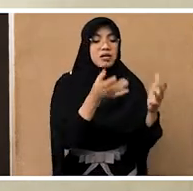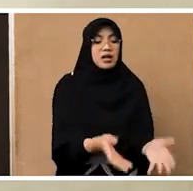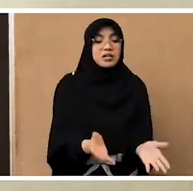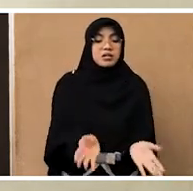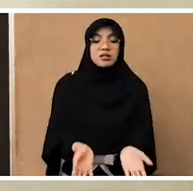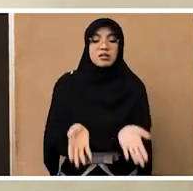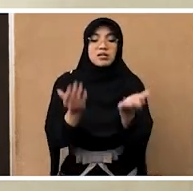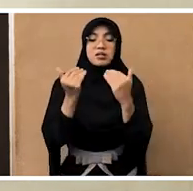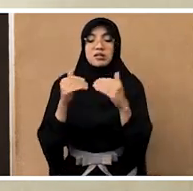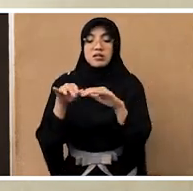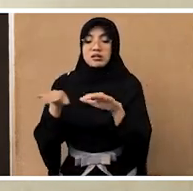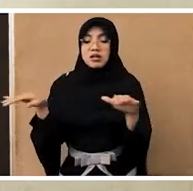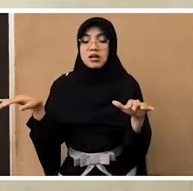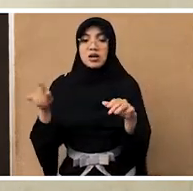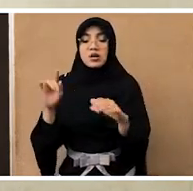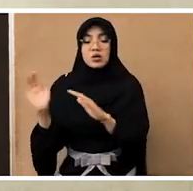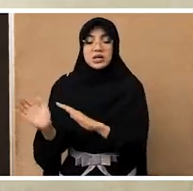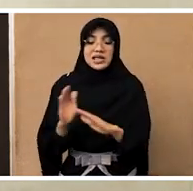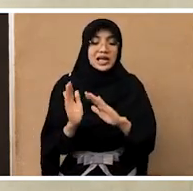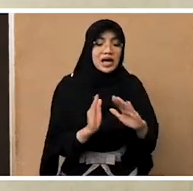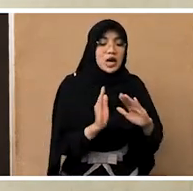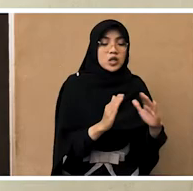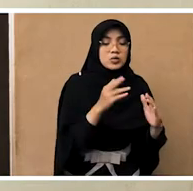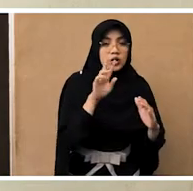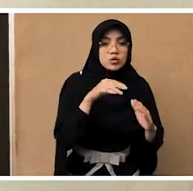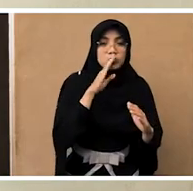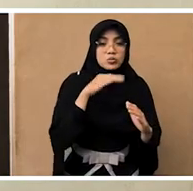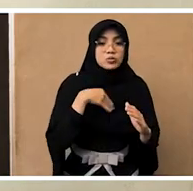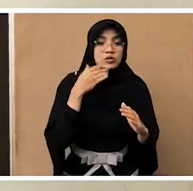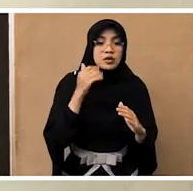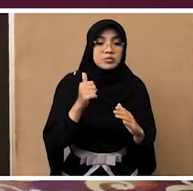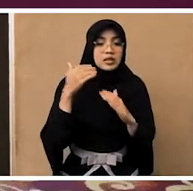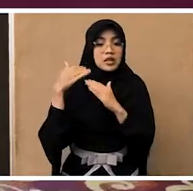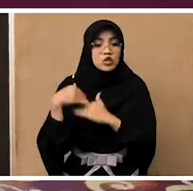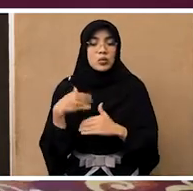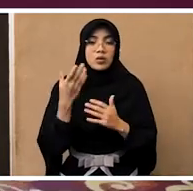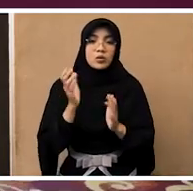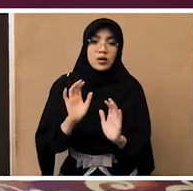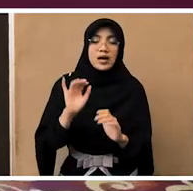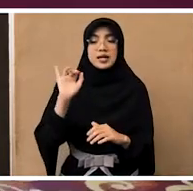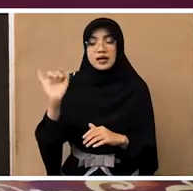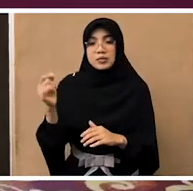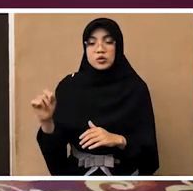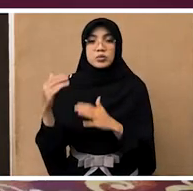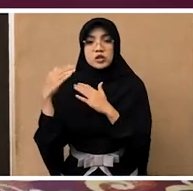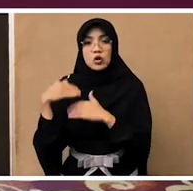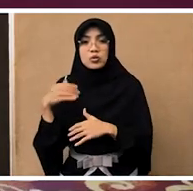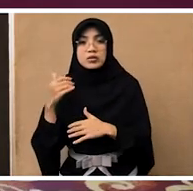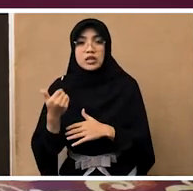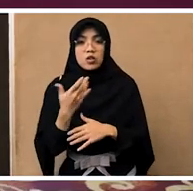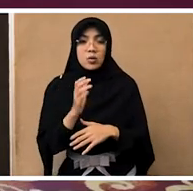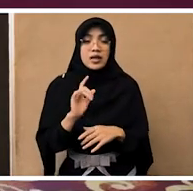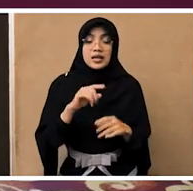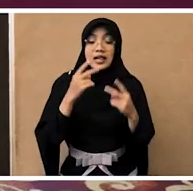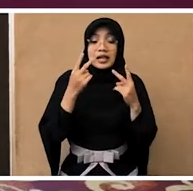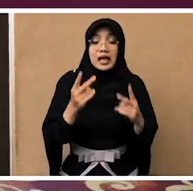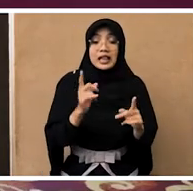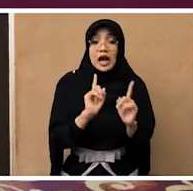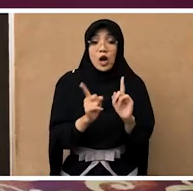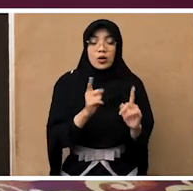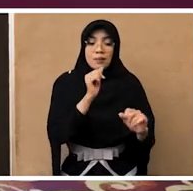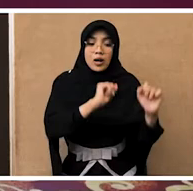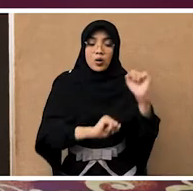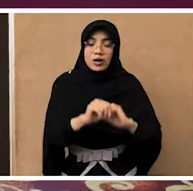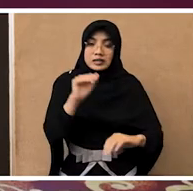ringan dan kalaupun diatur dia 10 tanggung jawab atau tidak bertanggung jawab atau tidak bisa bertanggung jawab jadi yang dilihat adalah ketika